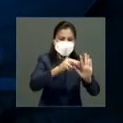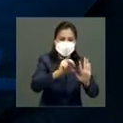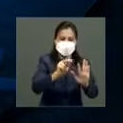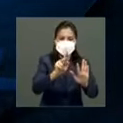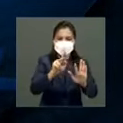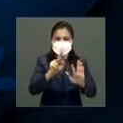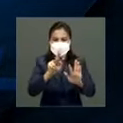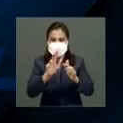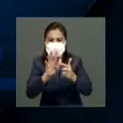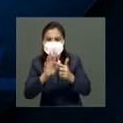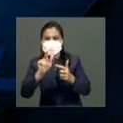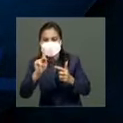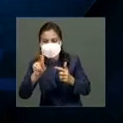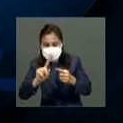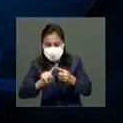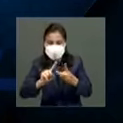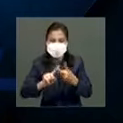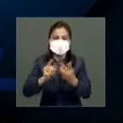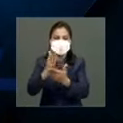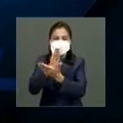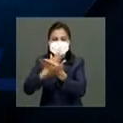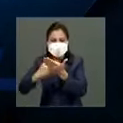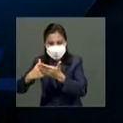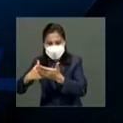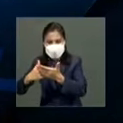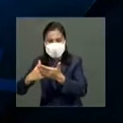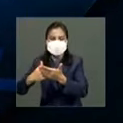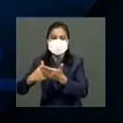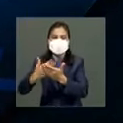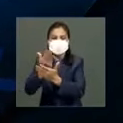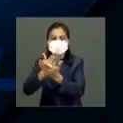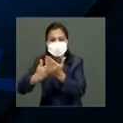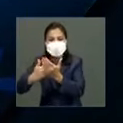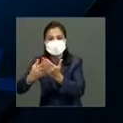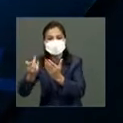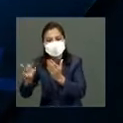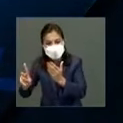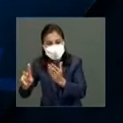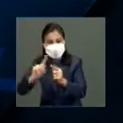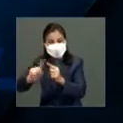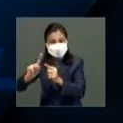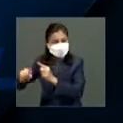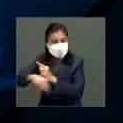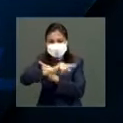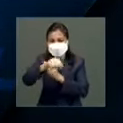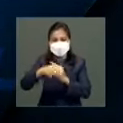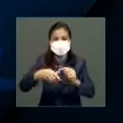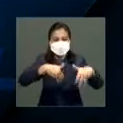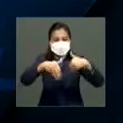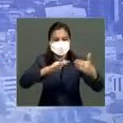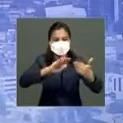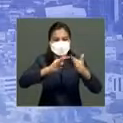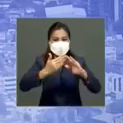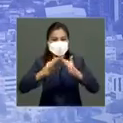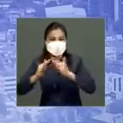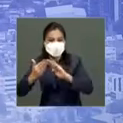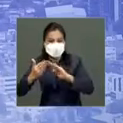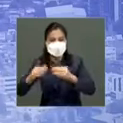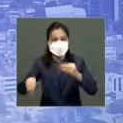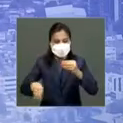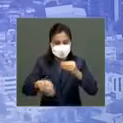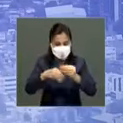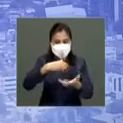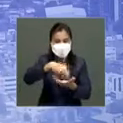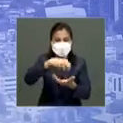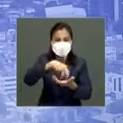แดงพื้นที่บางแคนะครับห้างสรรพสินค้าชุมชนใกล้เคียงนะครับเดี๋ยวผมจะมาบอกรายละเอียดวันนี้มีเพิ่มเติมของชุมชนต่างๆอะไรยังไงบ้าง